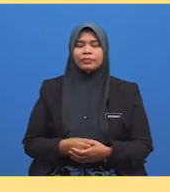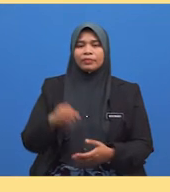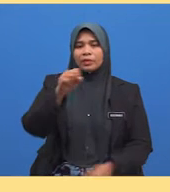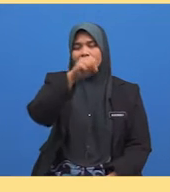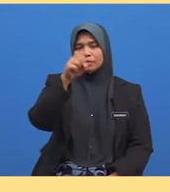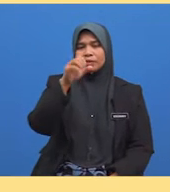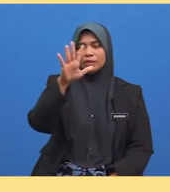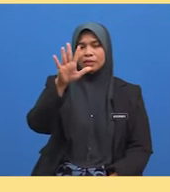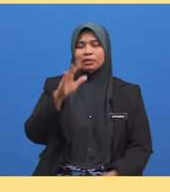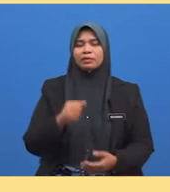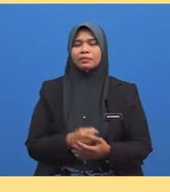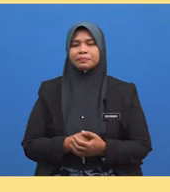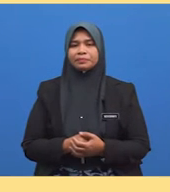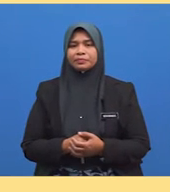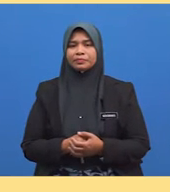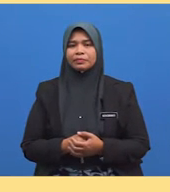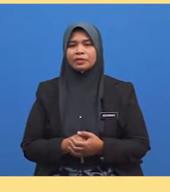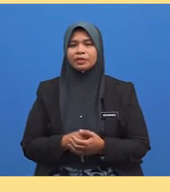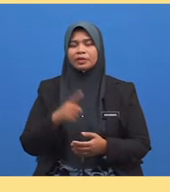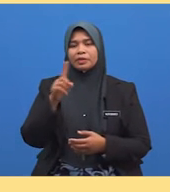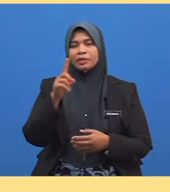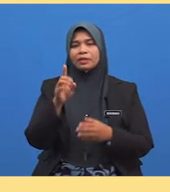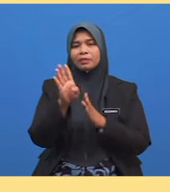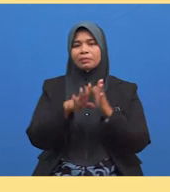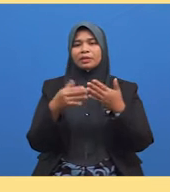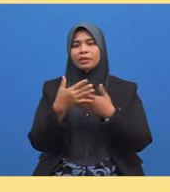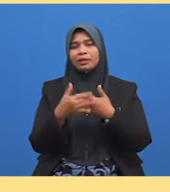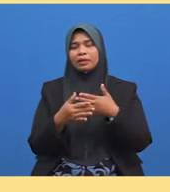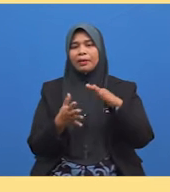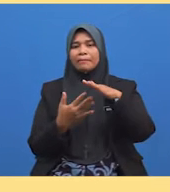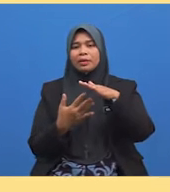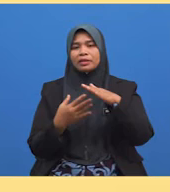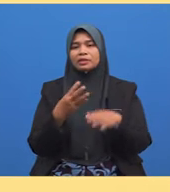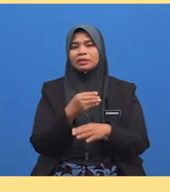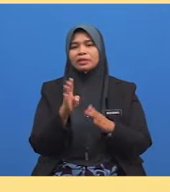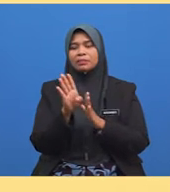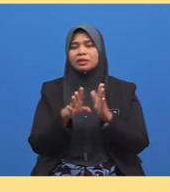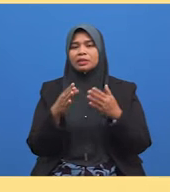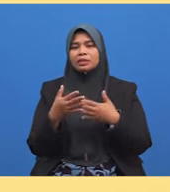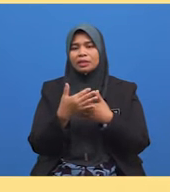Soalan seterusnya, haiwan vertebrata yang mana berdarah panas dan berdarah sejuk?